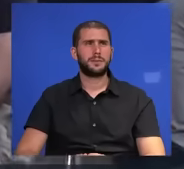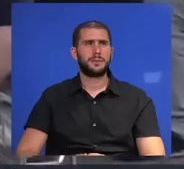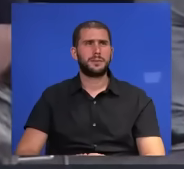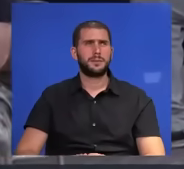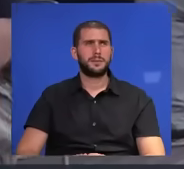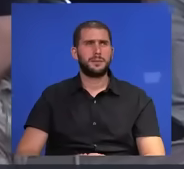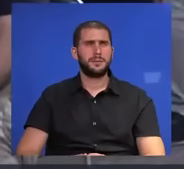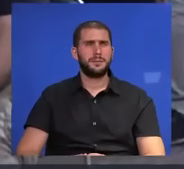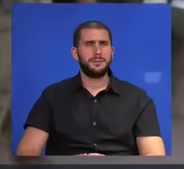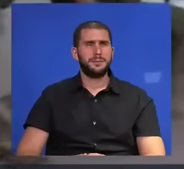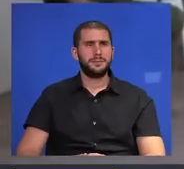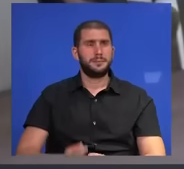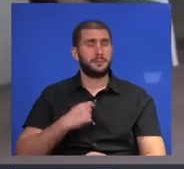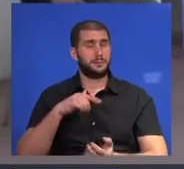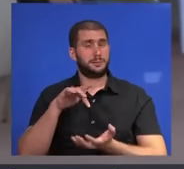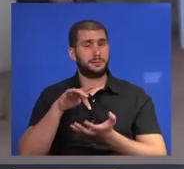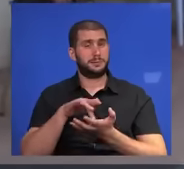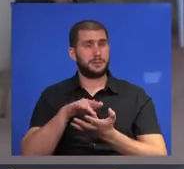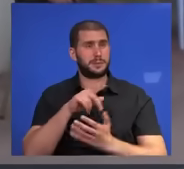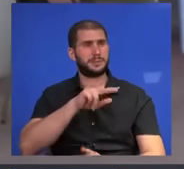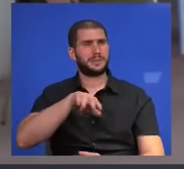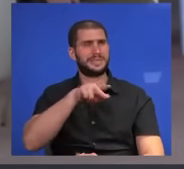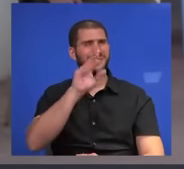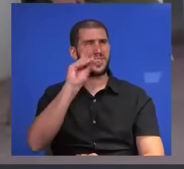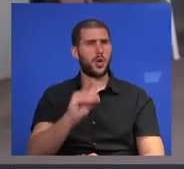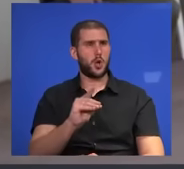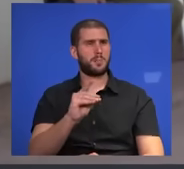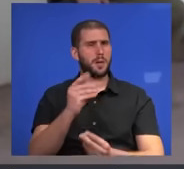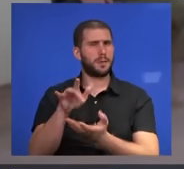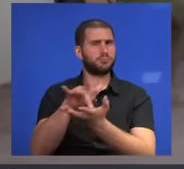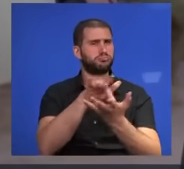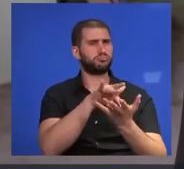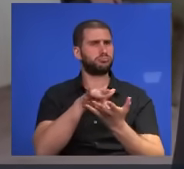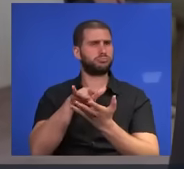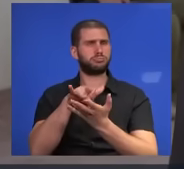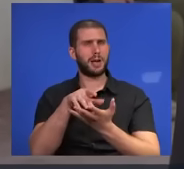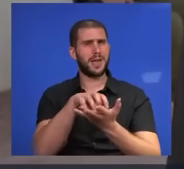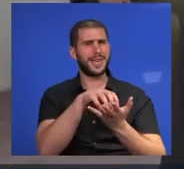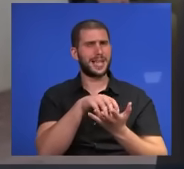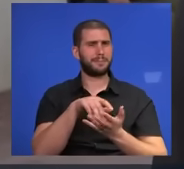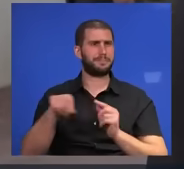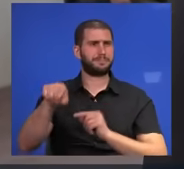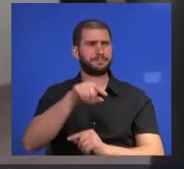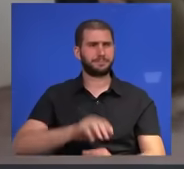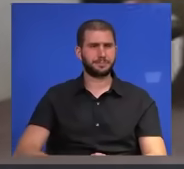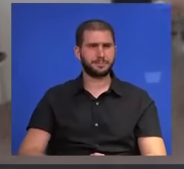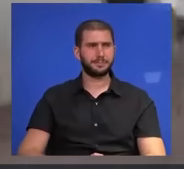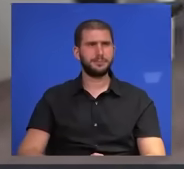אני נמצא פה בסיבוב בדרום, בהרבה מאוד אתרים ומקומות.